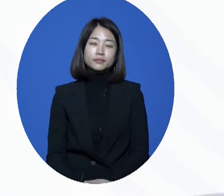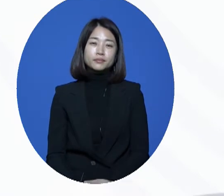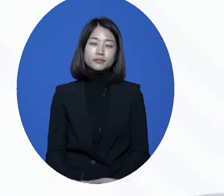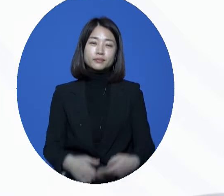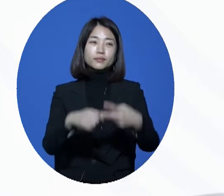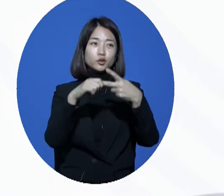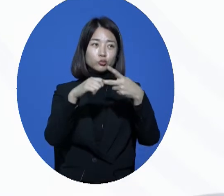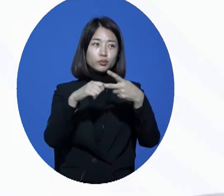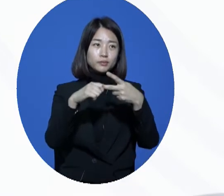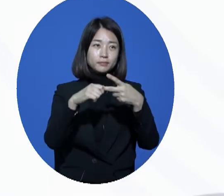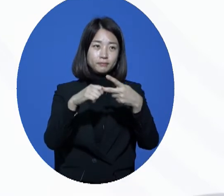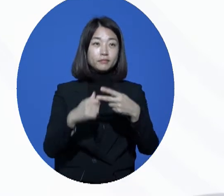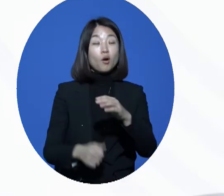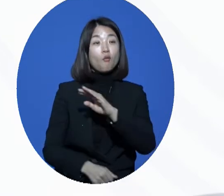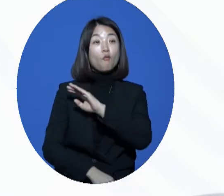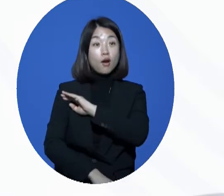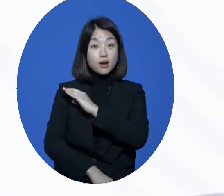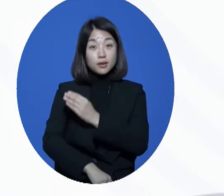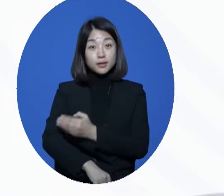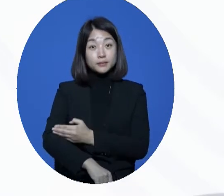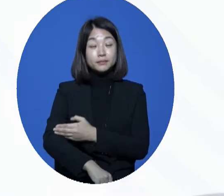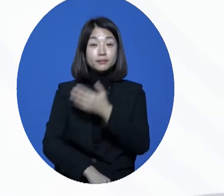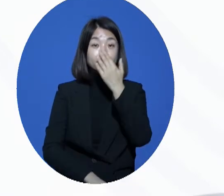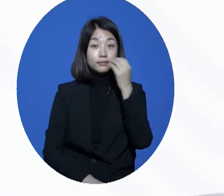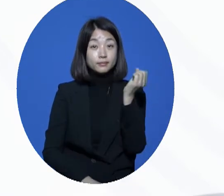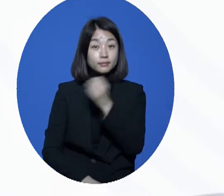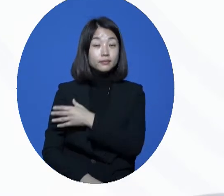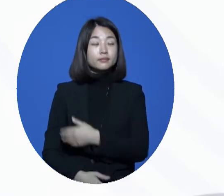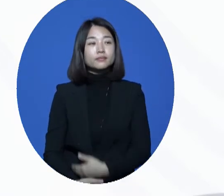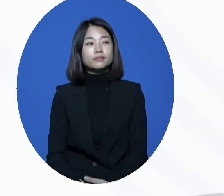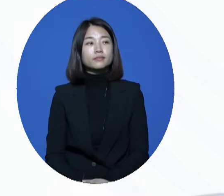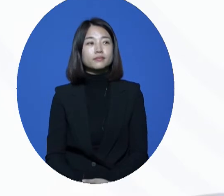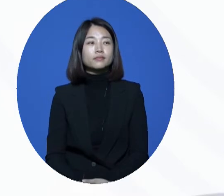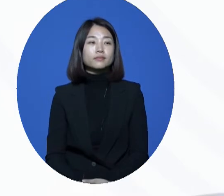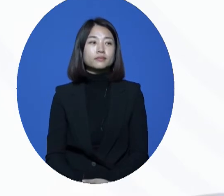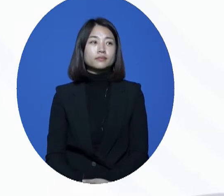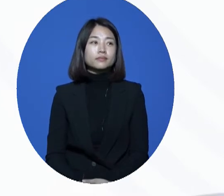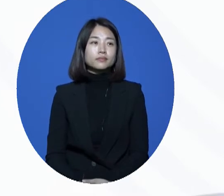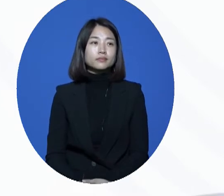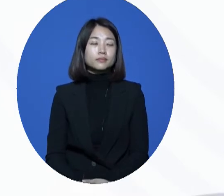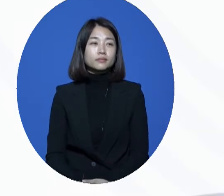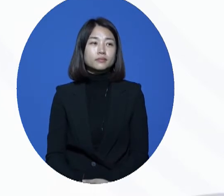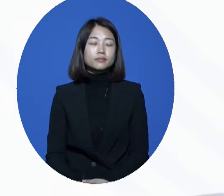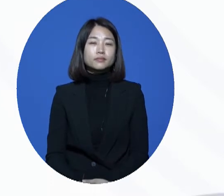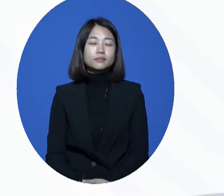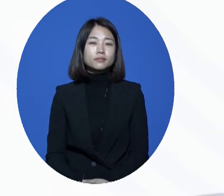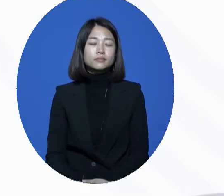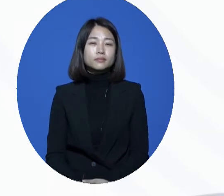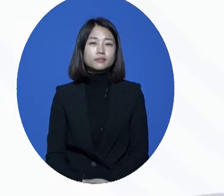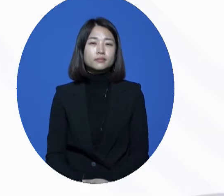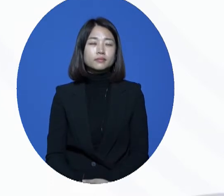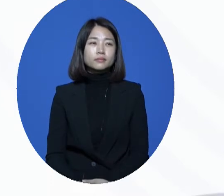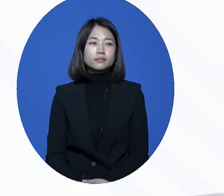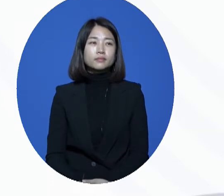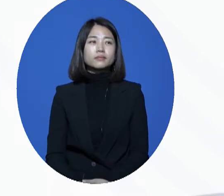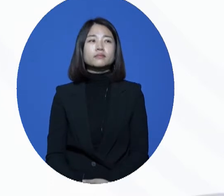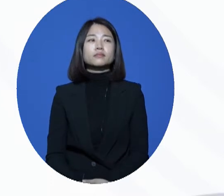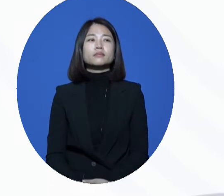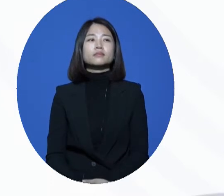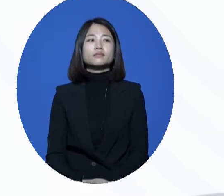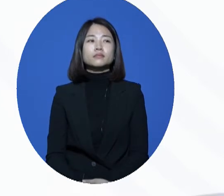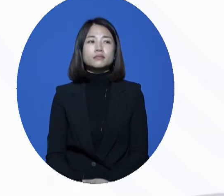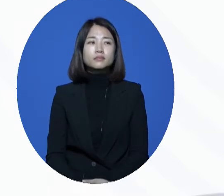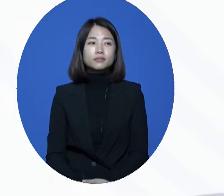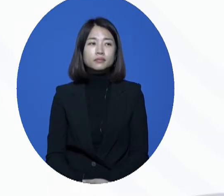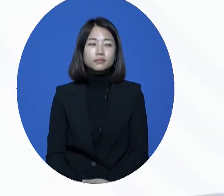두 번째는 권리의 상실입니다. 인정된 적이 없는 자들에 대한 배제입니다. 이 별도 취급의 방식에